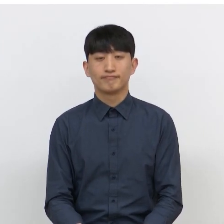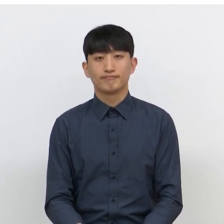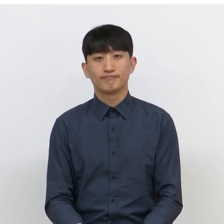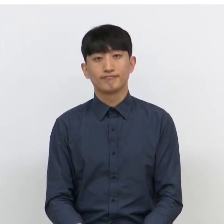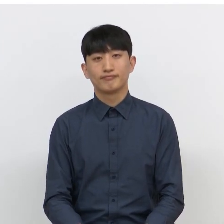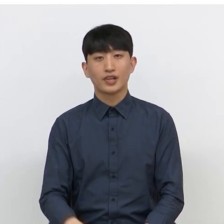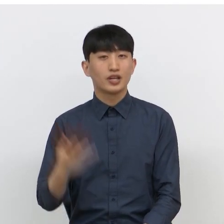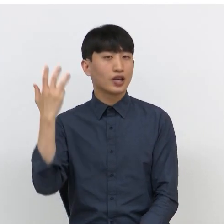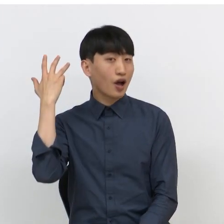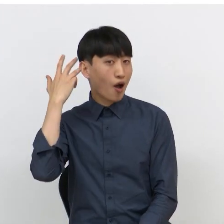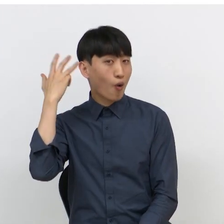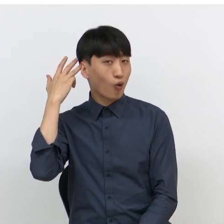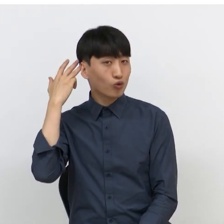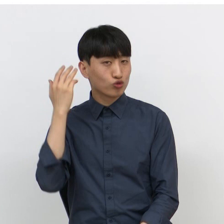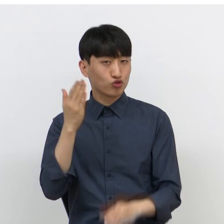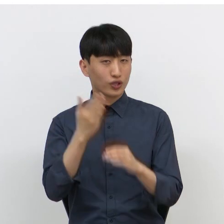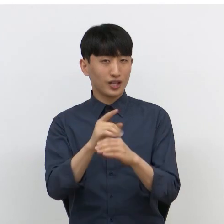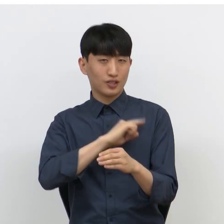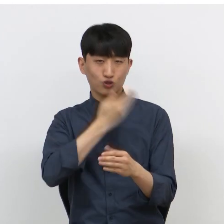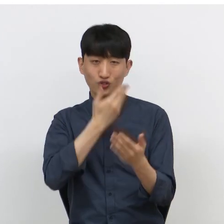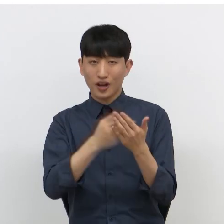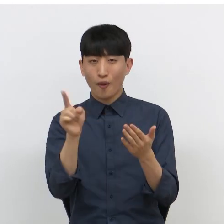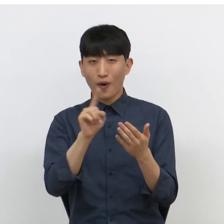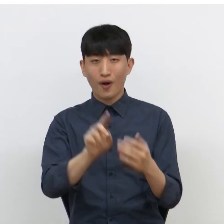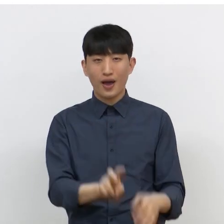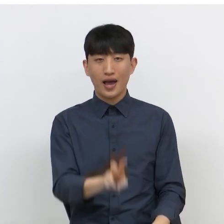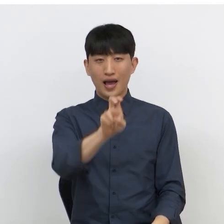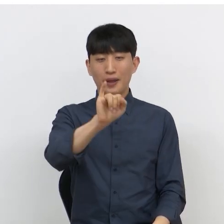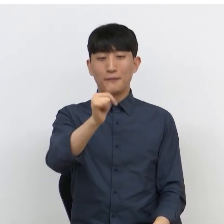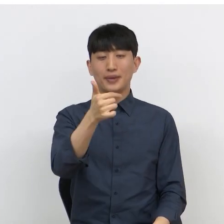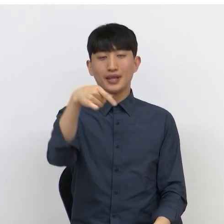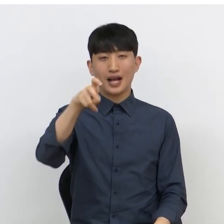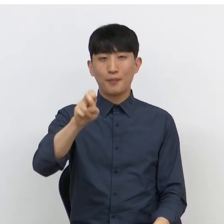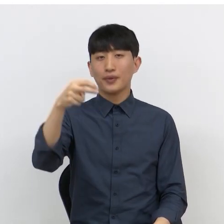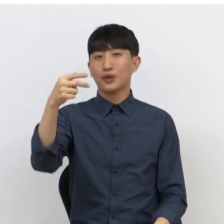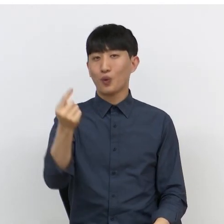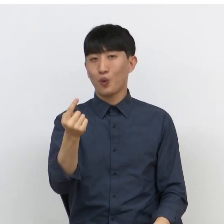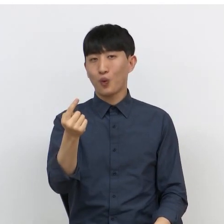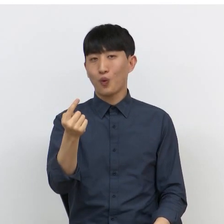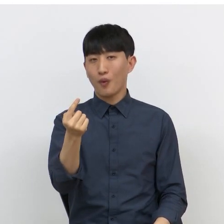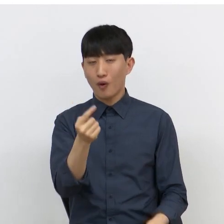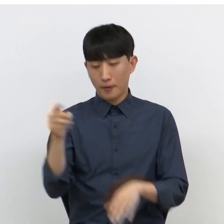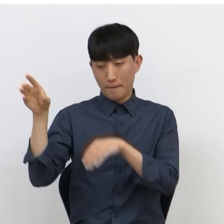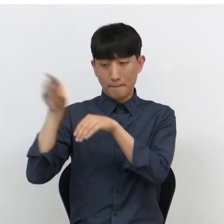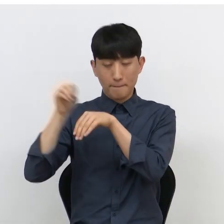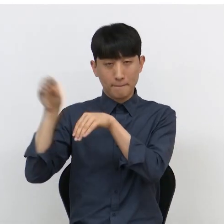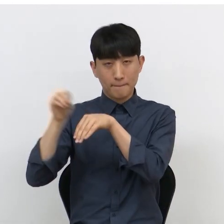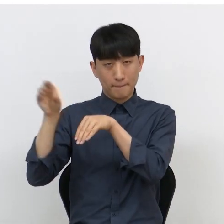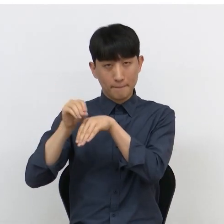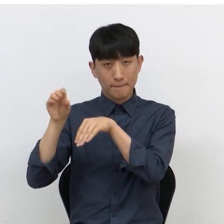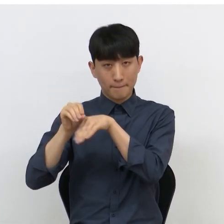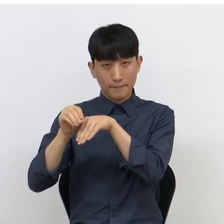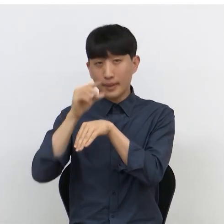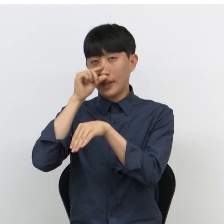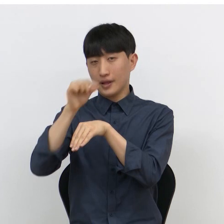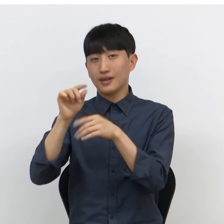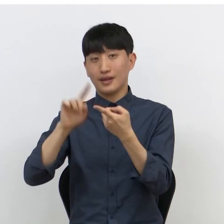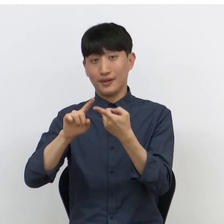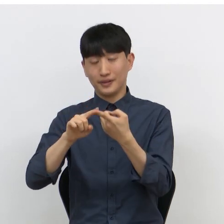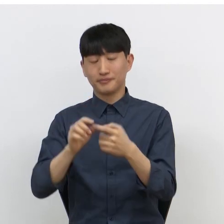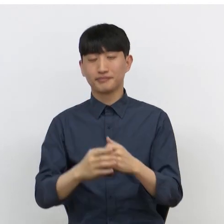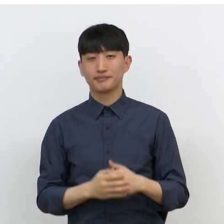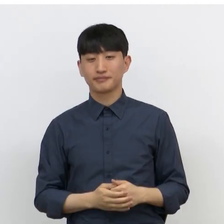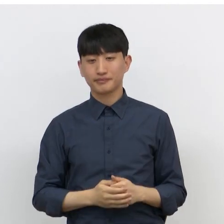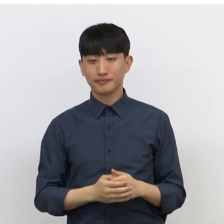인공화호 변수 중에 또 중요하게 생각하는 게 민감도라고 하는 이건 마이크에서 소리를 어떻게 받아들이는지를 이제 보여주는 건데 지금